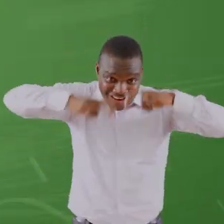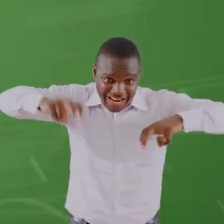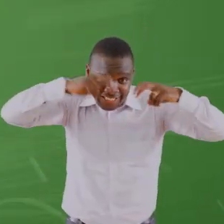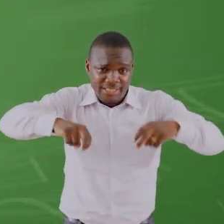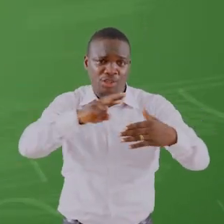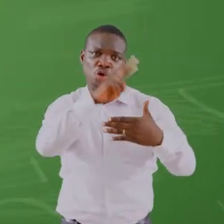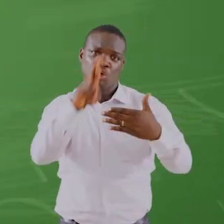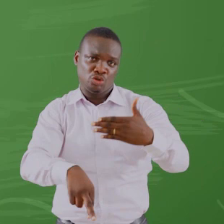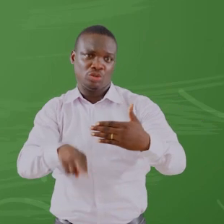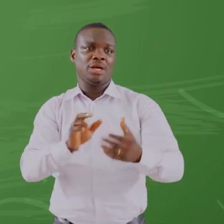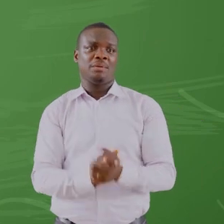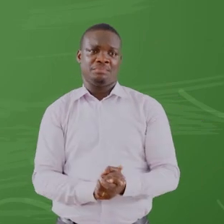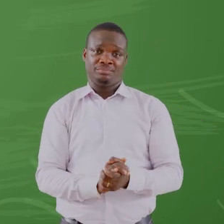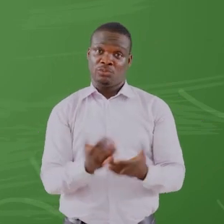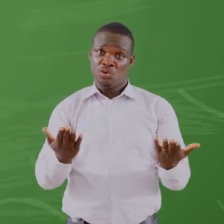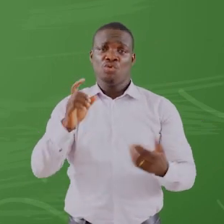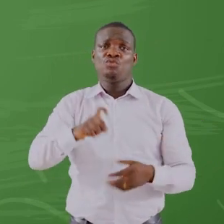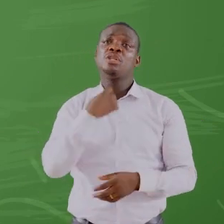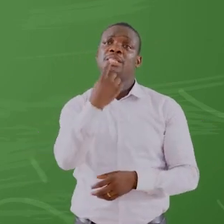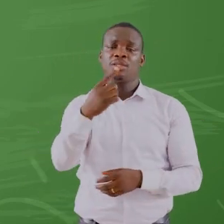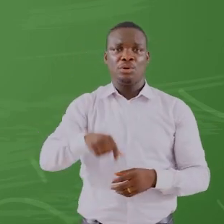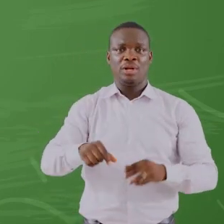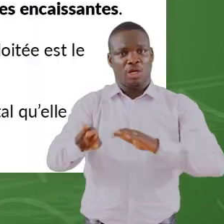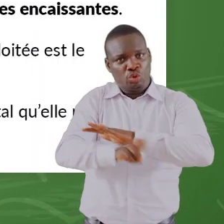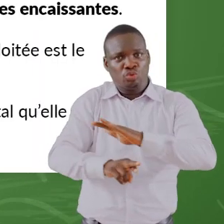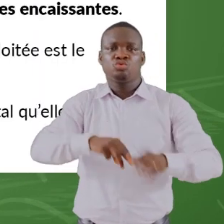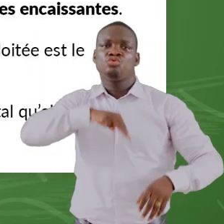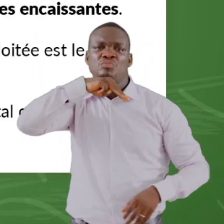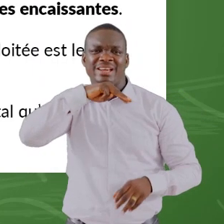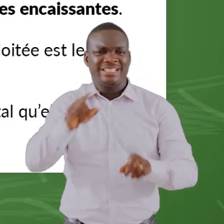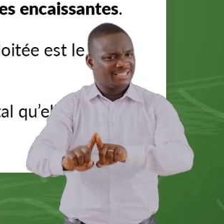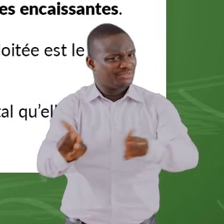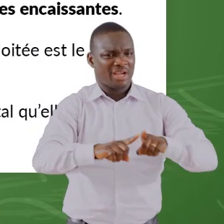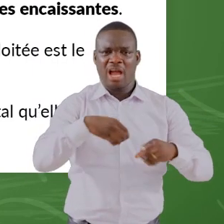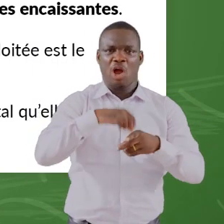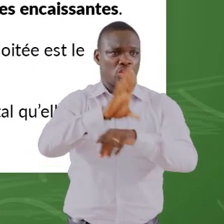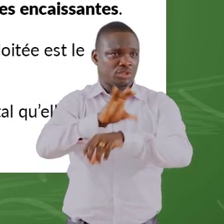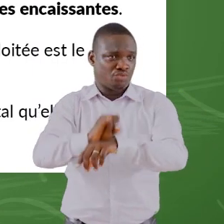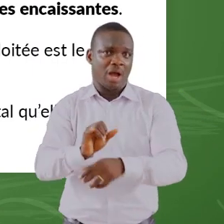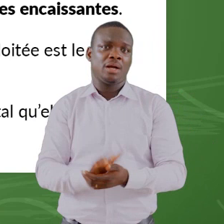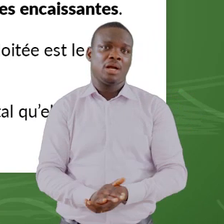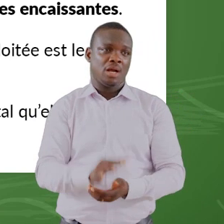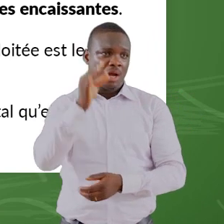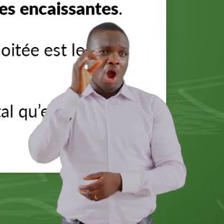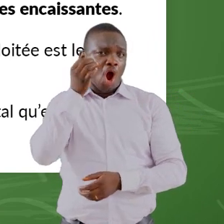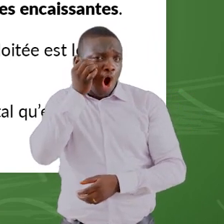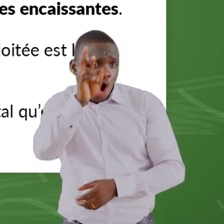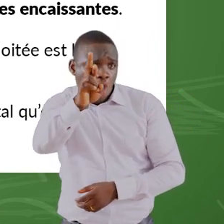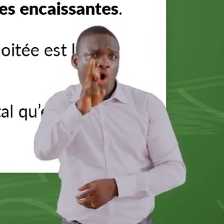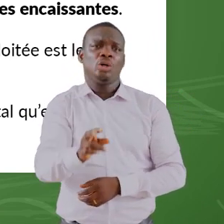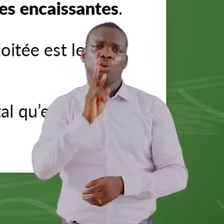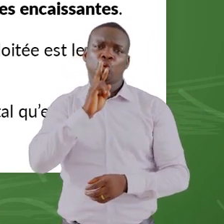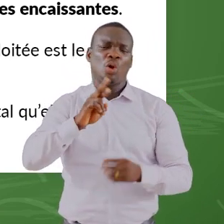Les ressources minières sont très variées en Côte d'Ivoire. Ainsi, l'or se rencontre presque dans toutes